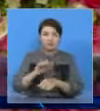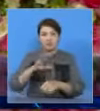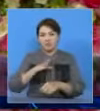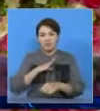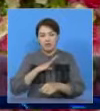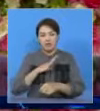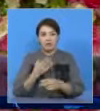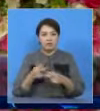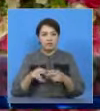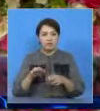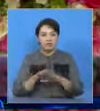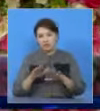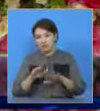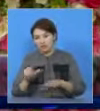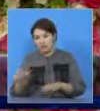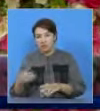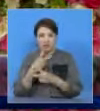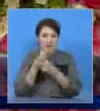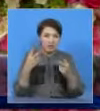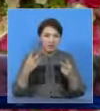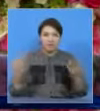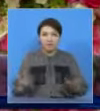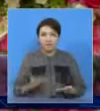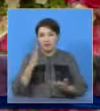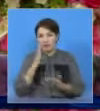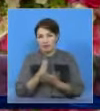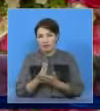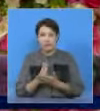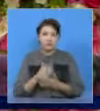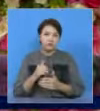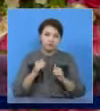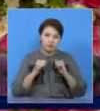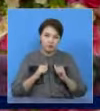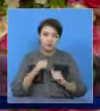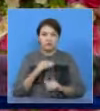осы кісілерге қарап, өмірде осындай кісілердің бар екендігіне шүкіршілік ету керек деп ойлаймын.